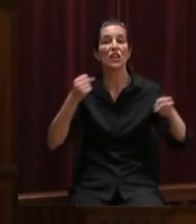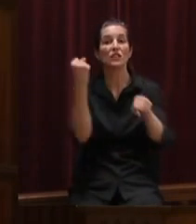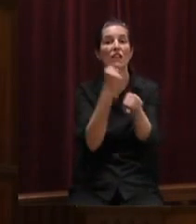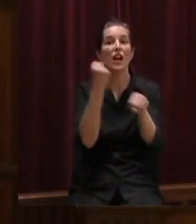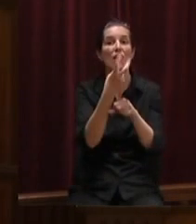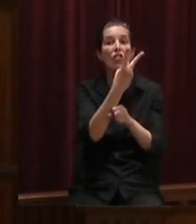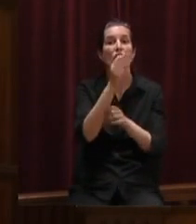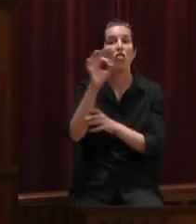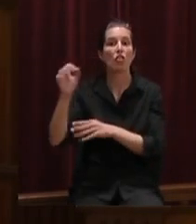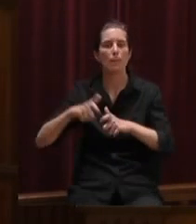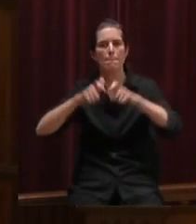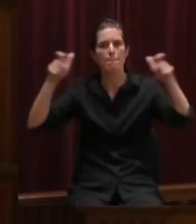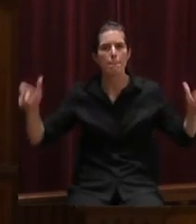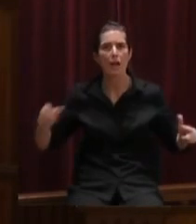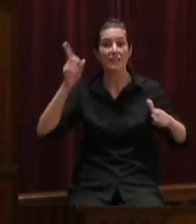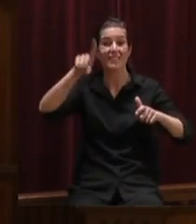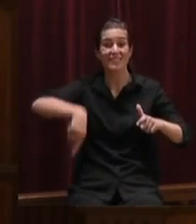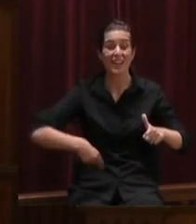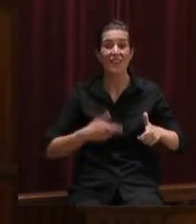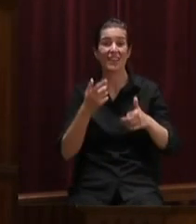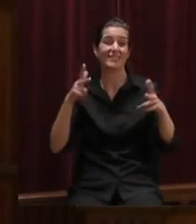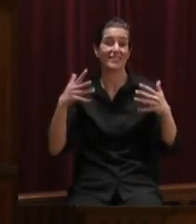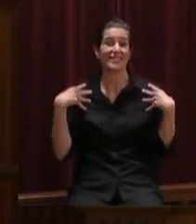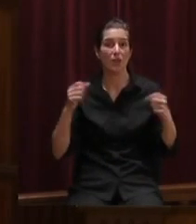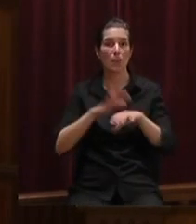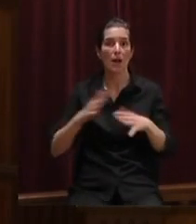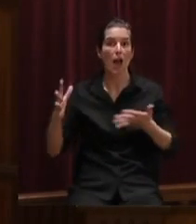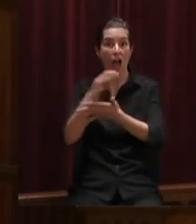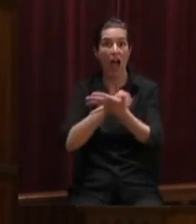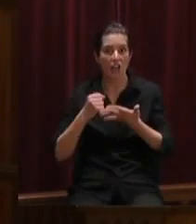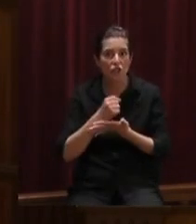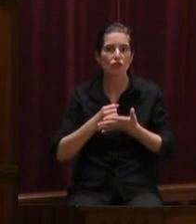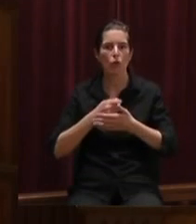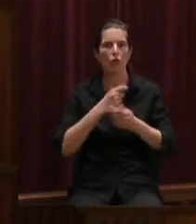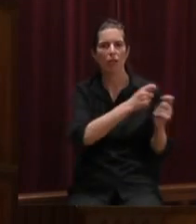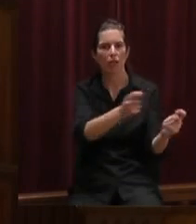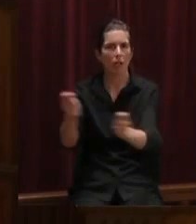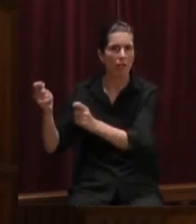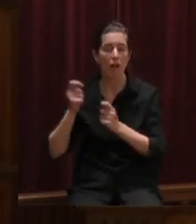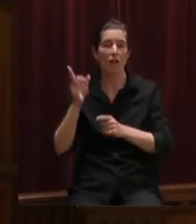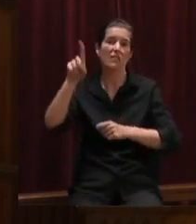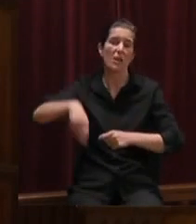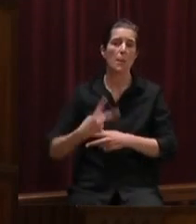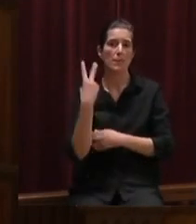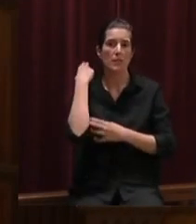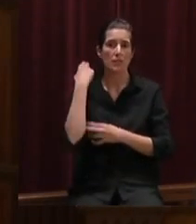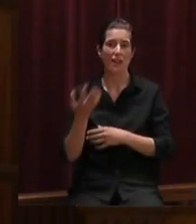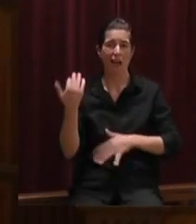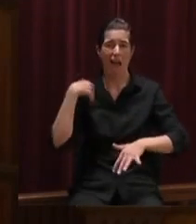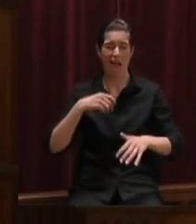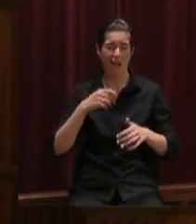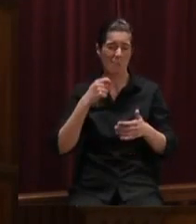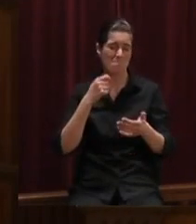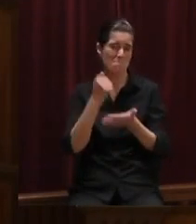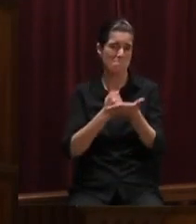hem retornat la sanitat universal i hem acabat amb la injustícia dels copagaments farmacèutics pels nostres pensionistes i hem